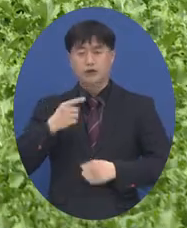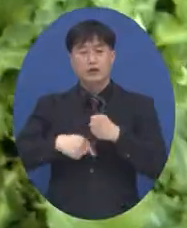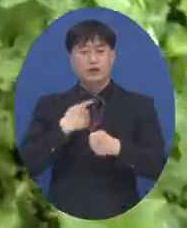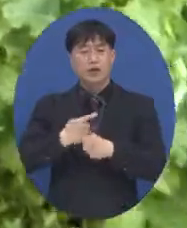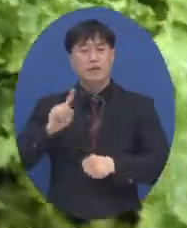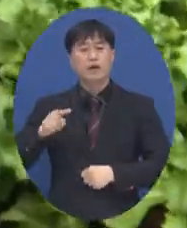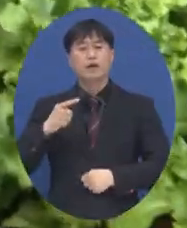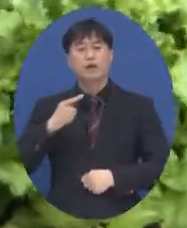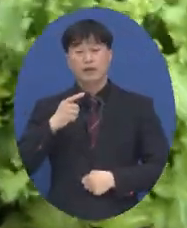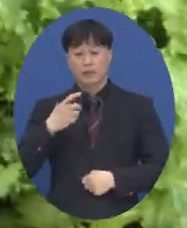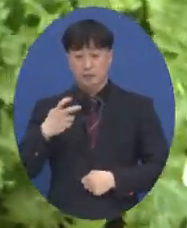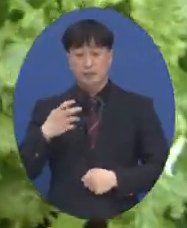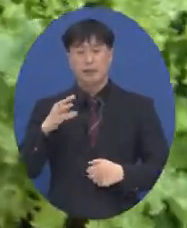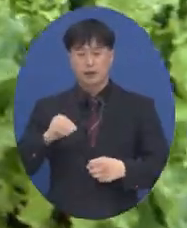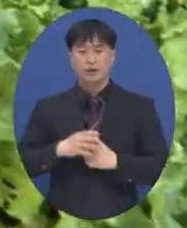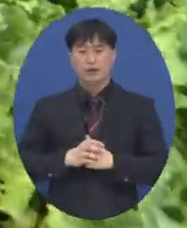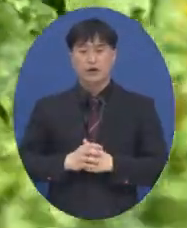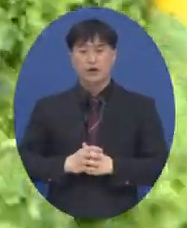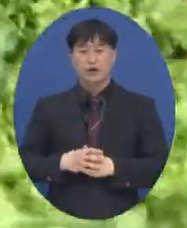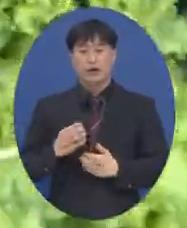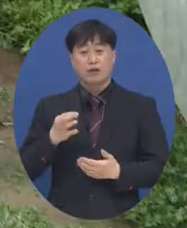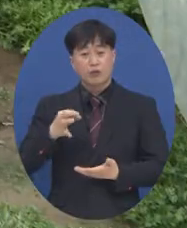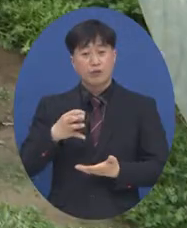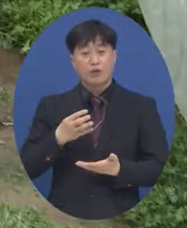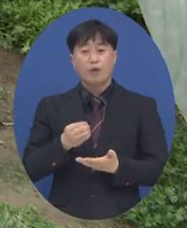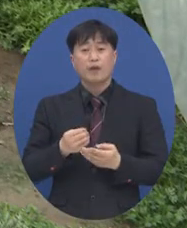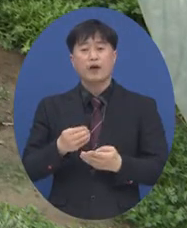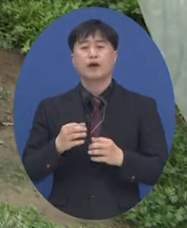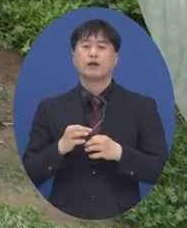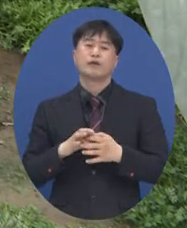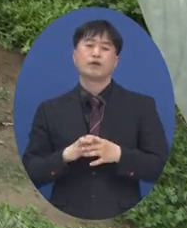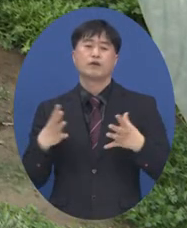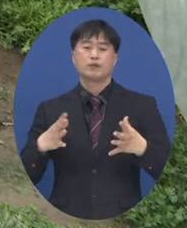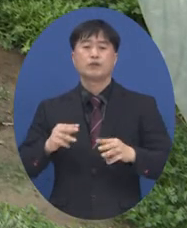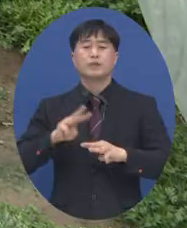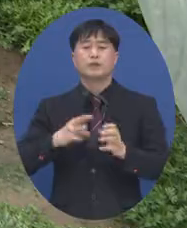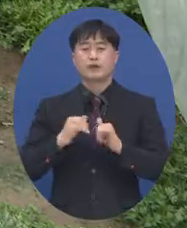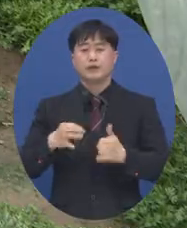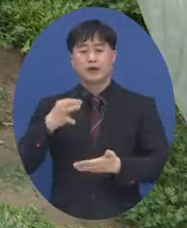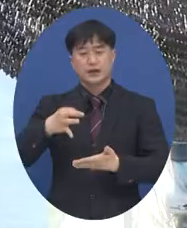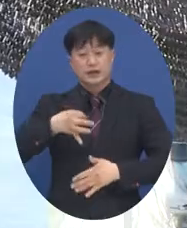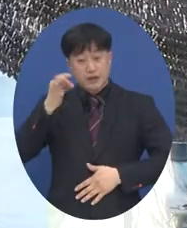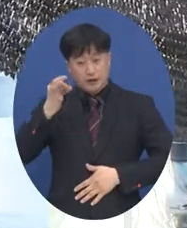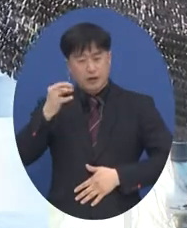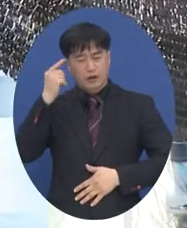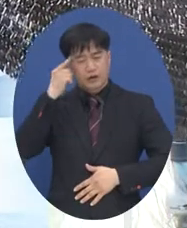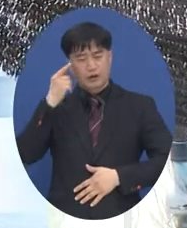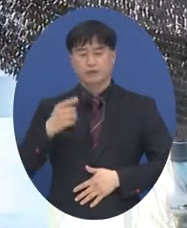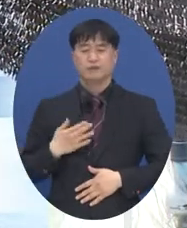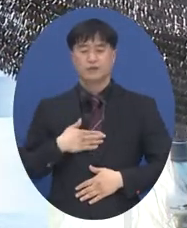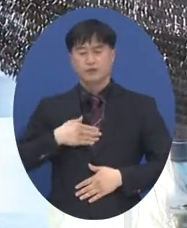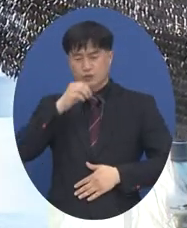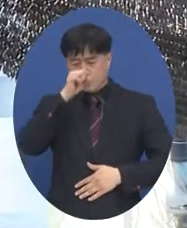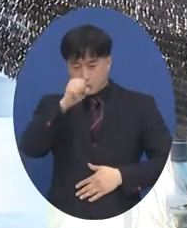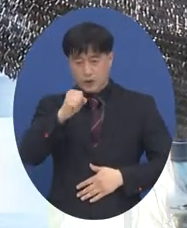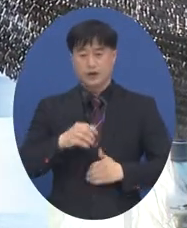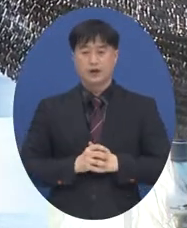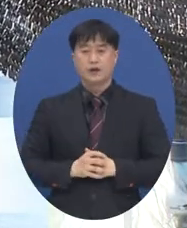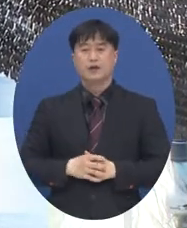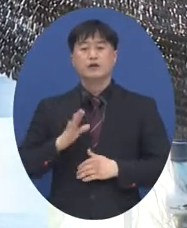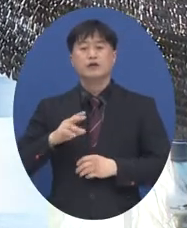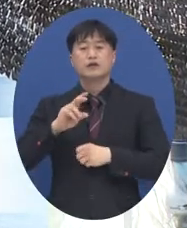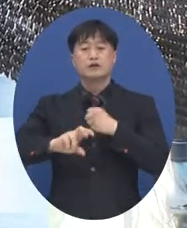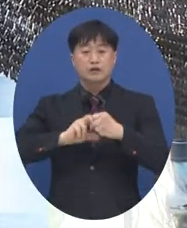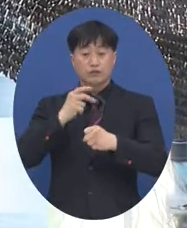셈입니다 코스 는 액수를 떠나 처음으로 농업인 의 가치를 인정받았다는 생각입니다 굉장히 기분 좋았어요 저도 26년